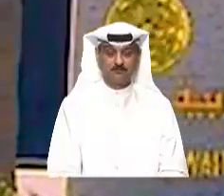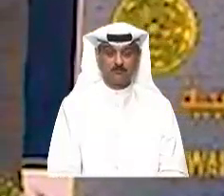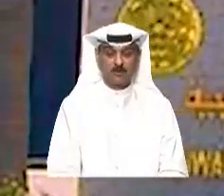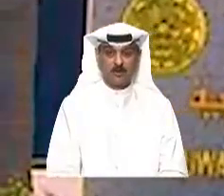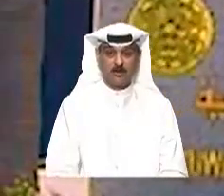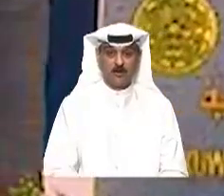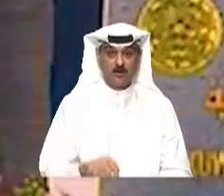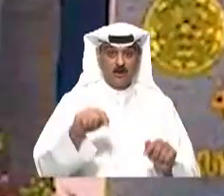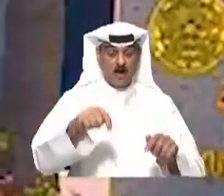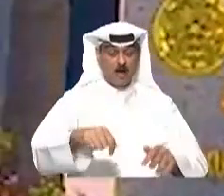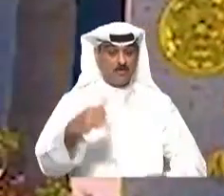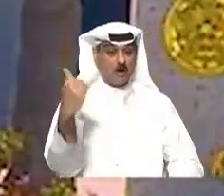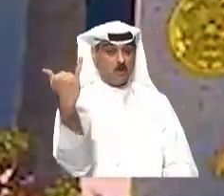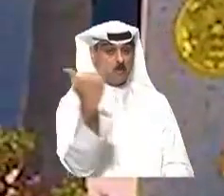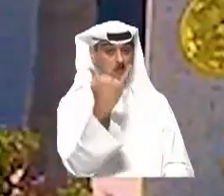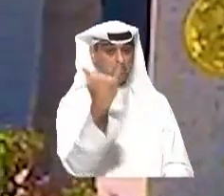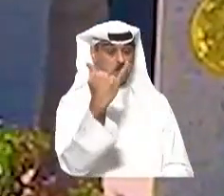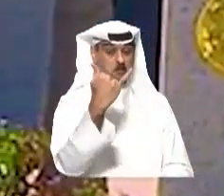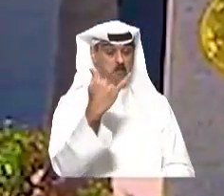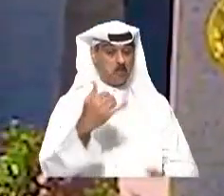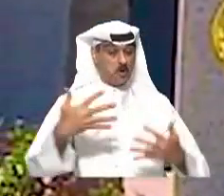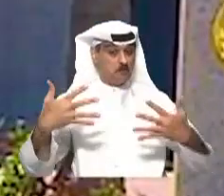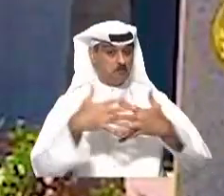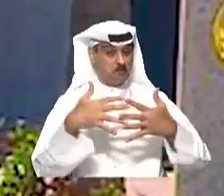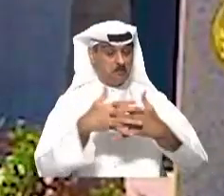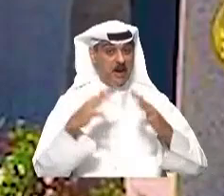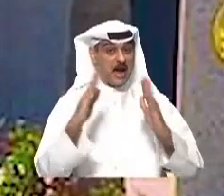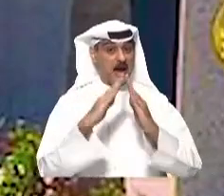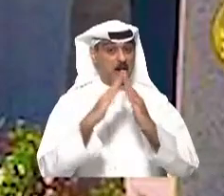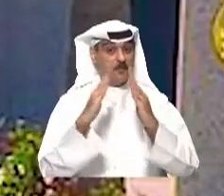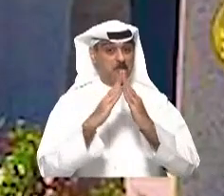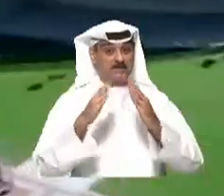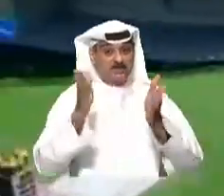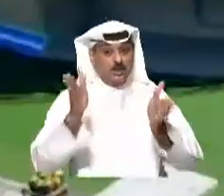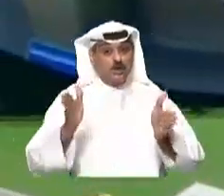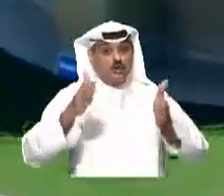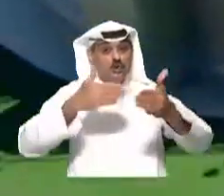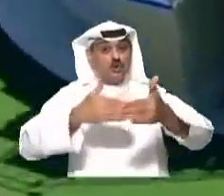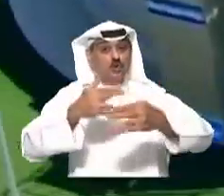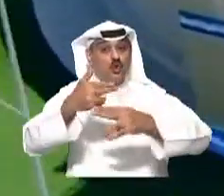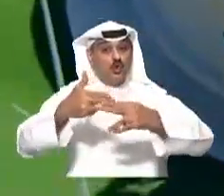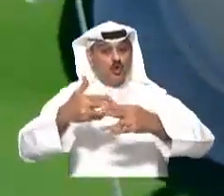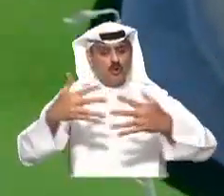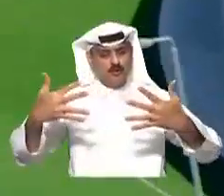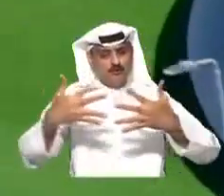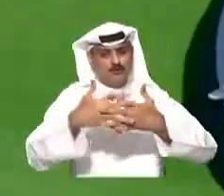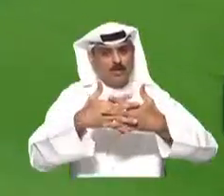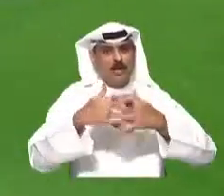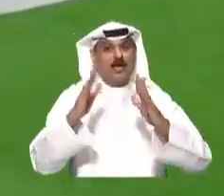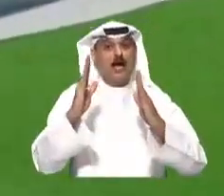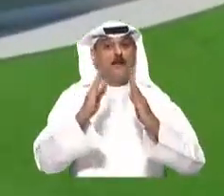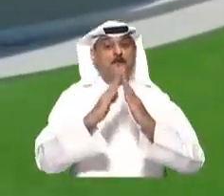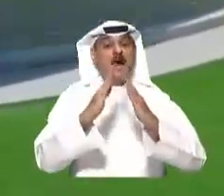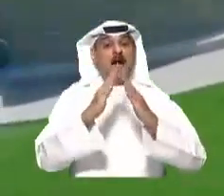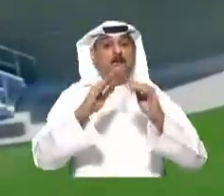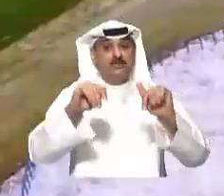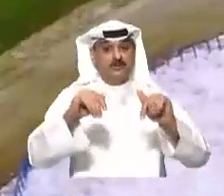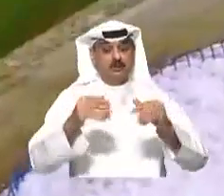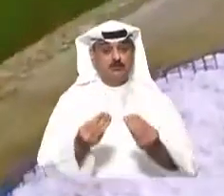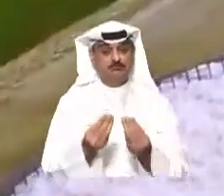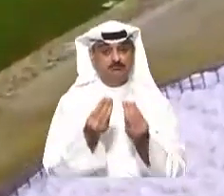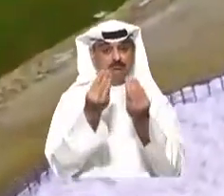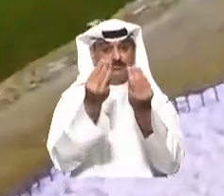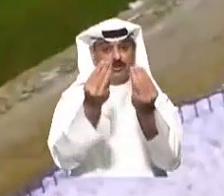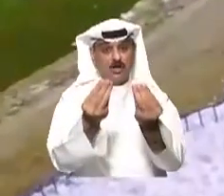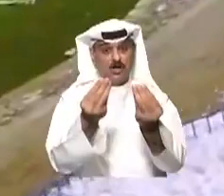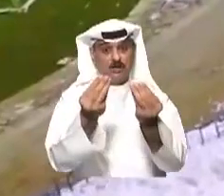بوصفه أحد أهم شركاء مصر في التنمية، ساهم الصندوق الكويتي للتنمية الاقتصادية العربية في إنشاء